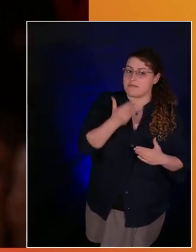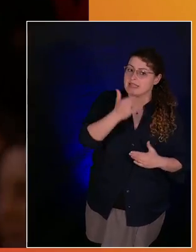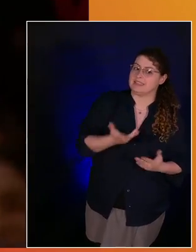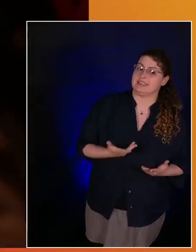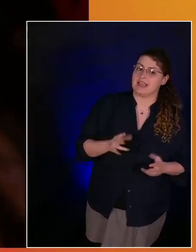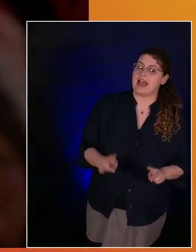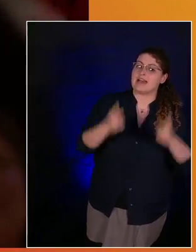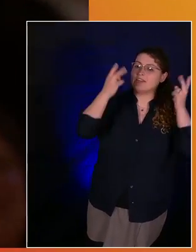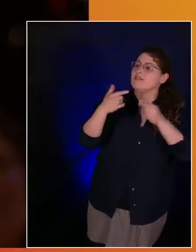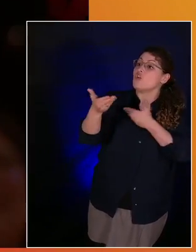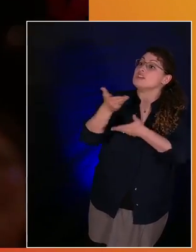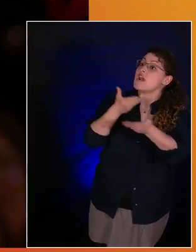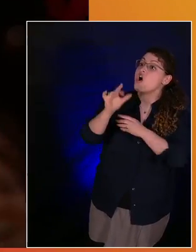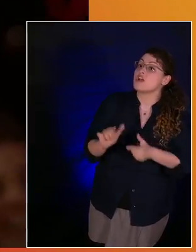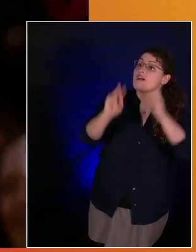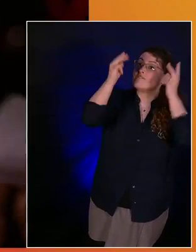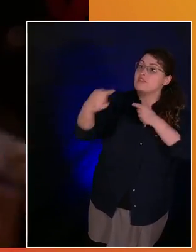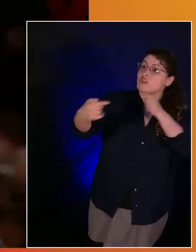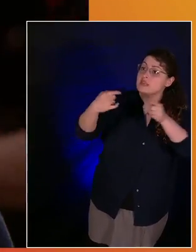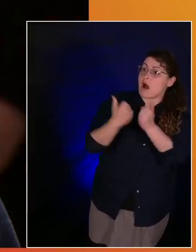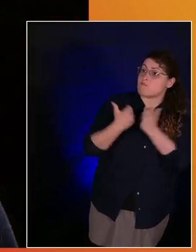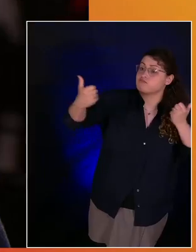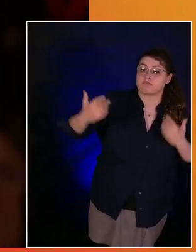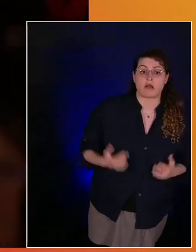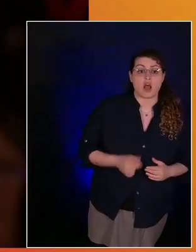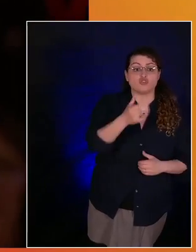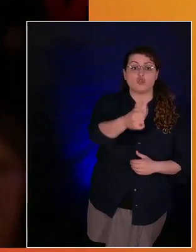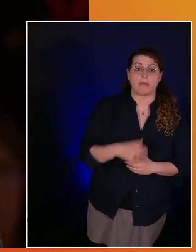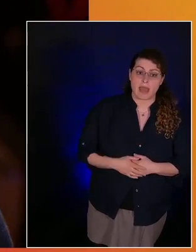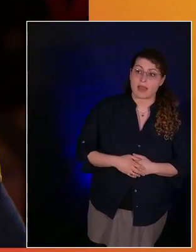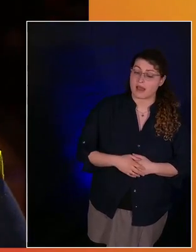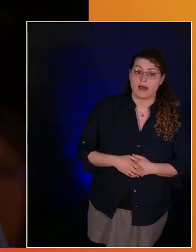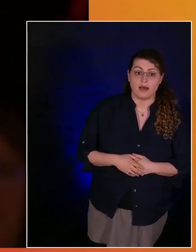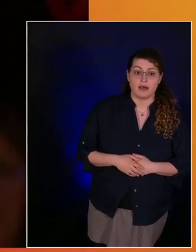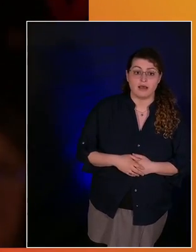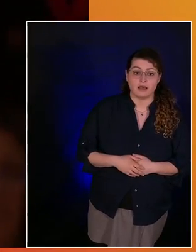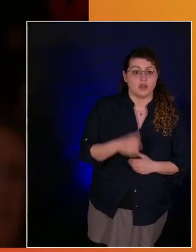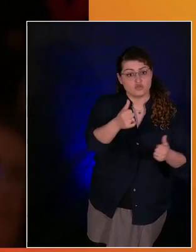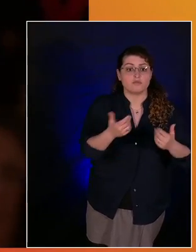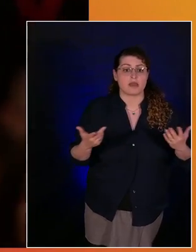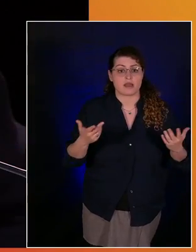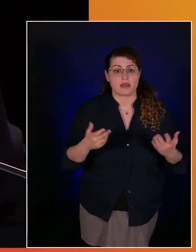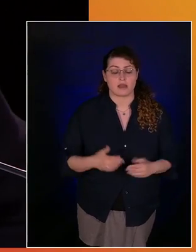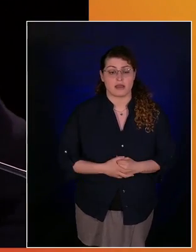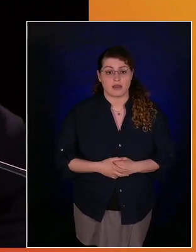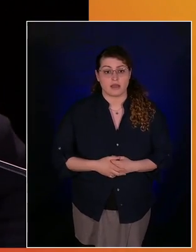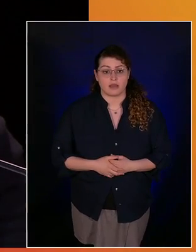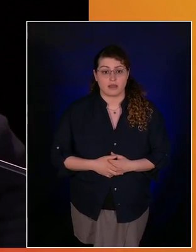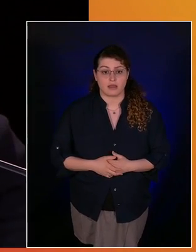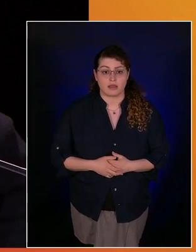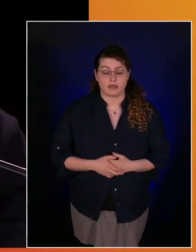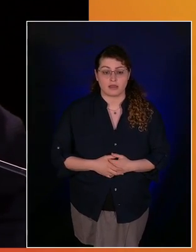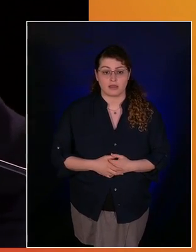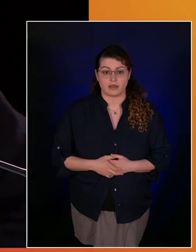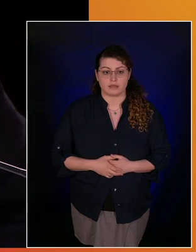après on peut voirog et vivre le débat contradictoire surtout et laisseisy la place de merde bien on